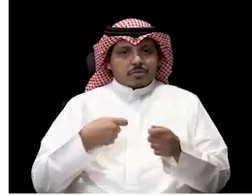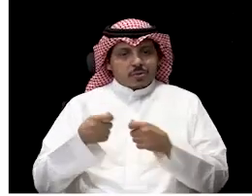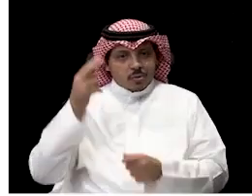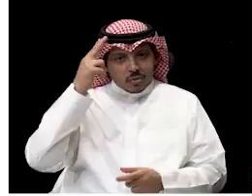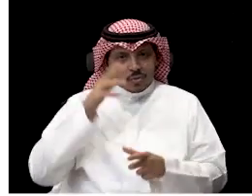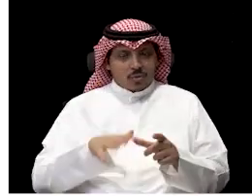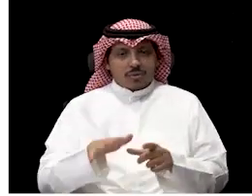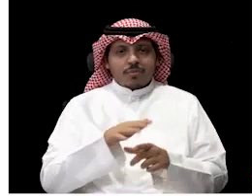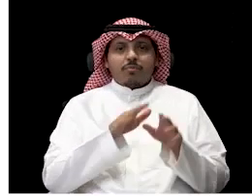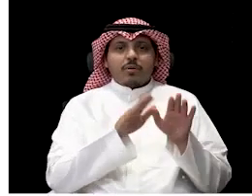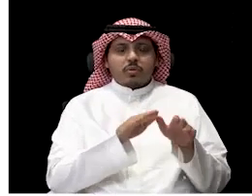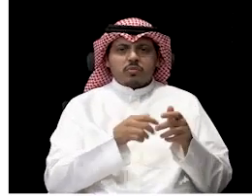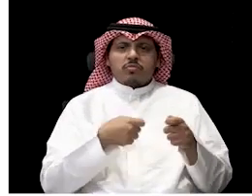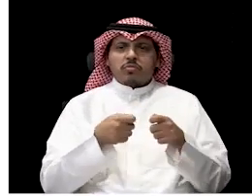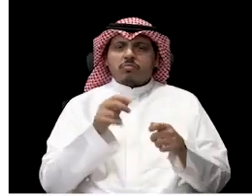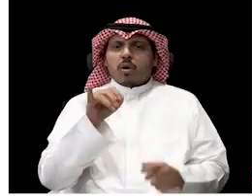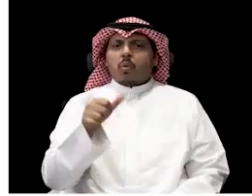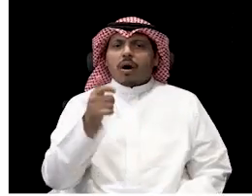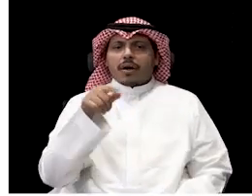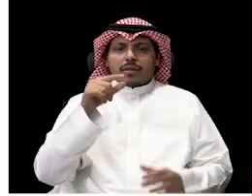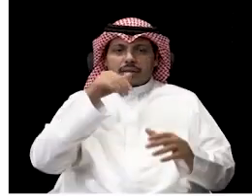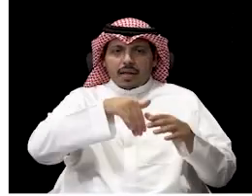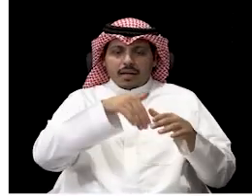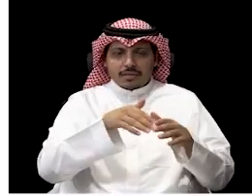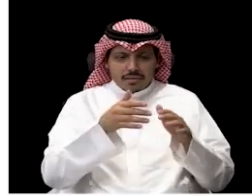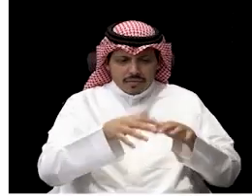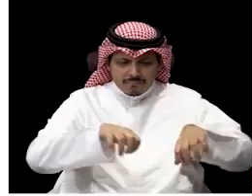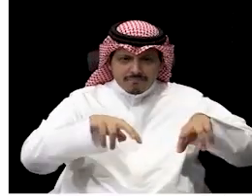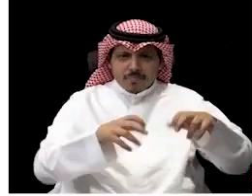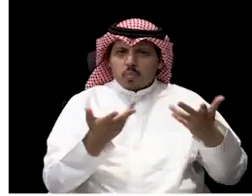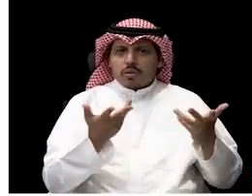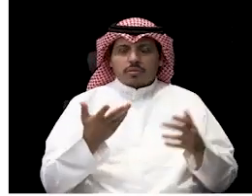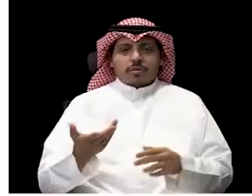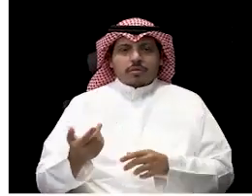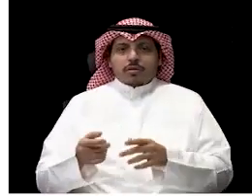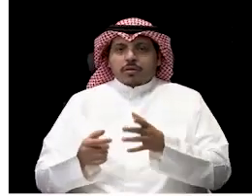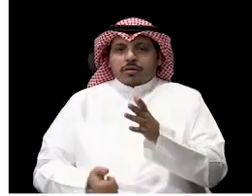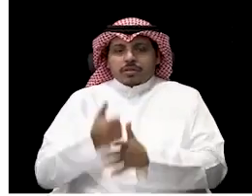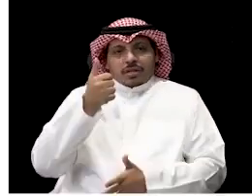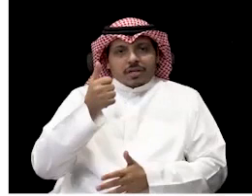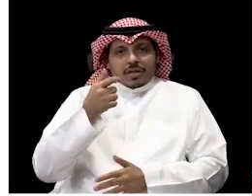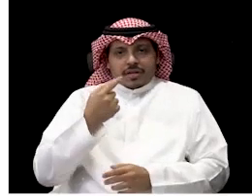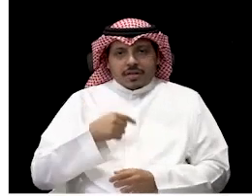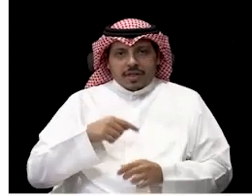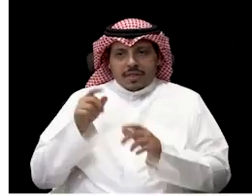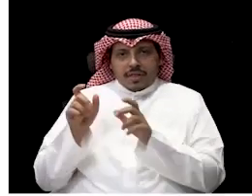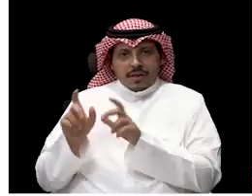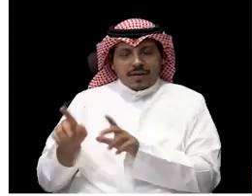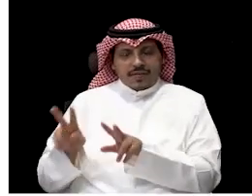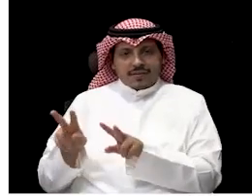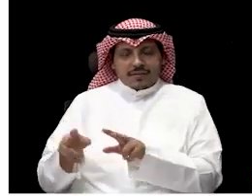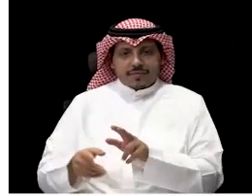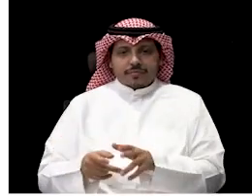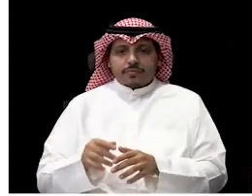السعودية، وفي هذا الأسبوع سوف نراجع بإذن الله الوحدة الثامنة، الإنجاز الذاتي والاقتصاد، تشمل